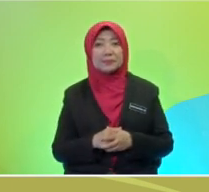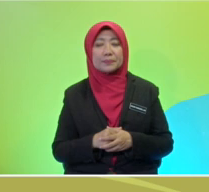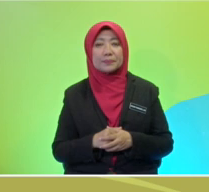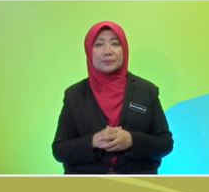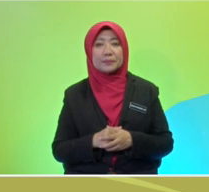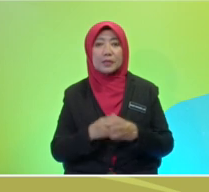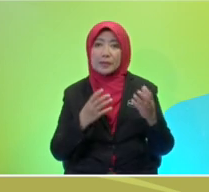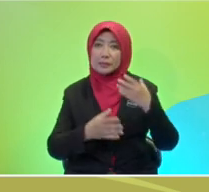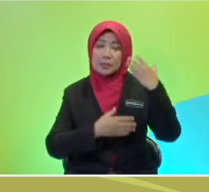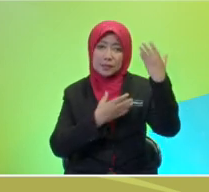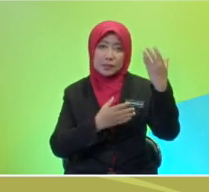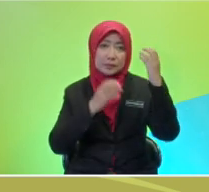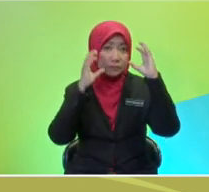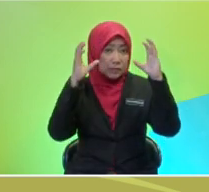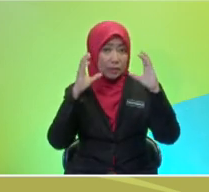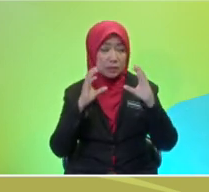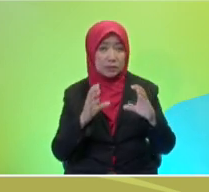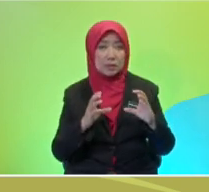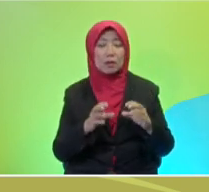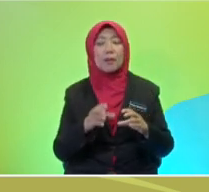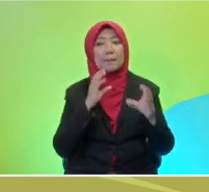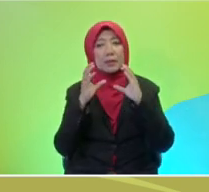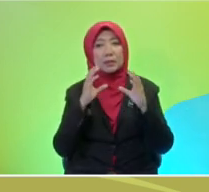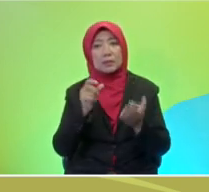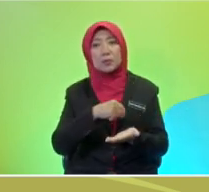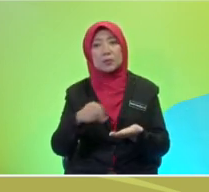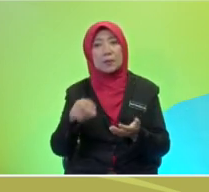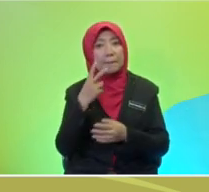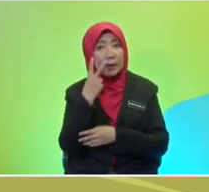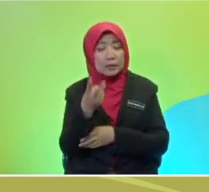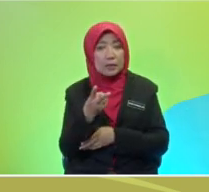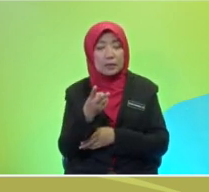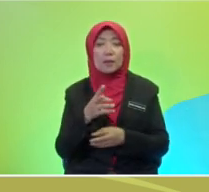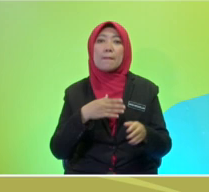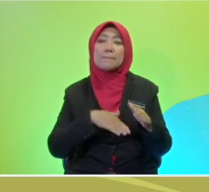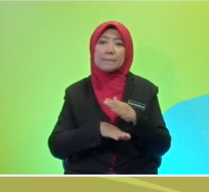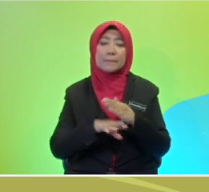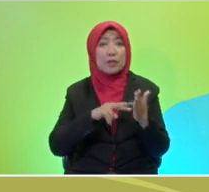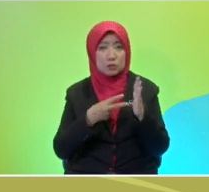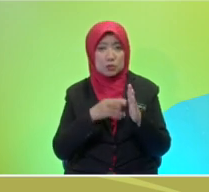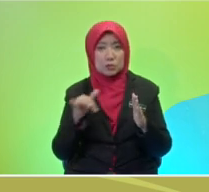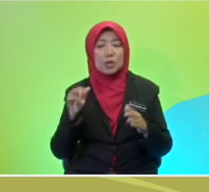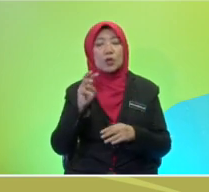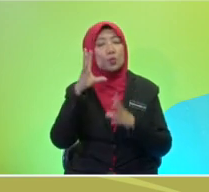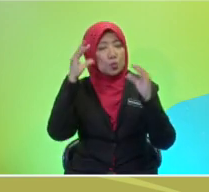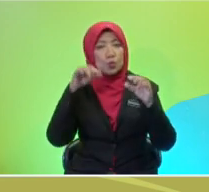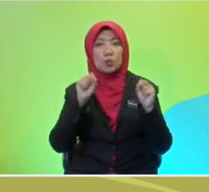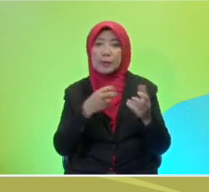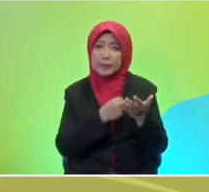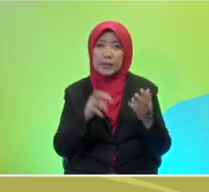ini cadangan rumah hati adalah latihan betulin masuknya guru-guru boleh menilai murid daripada